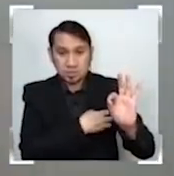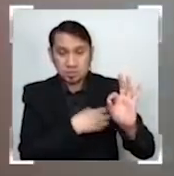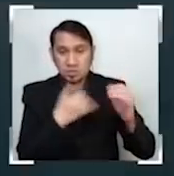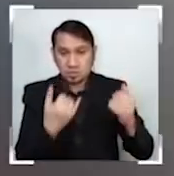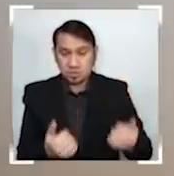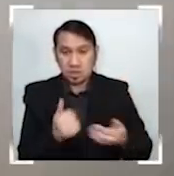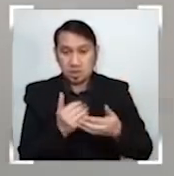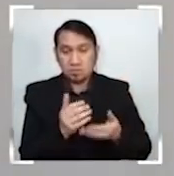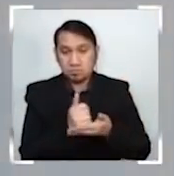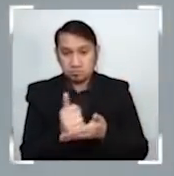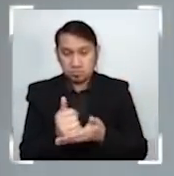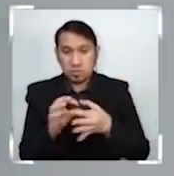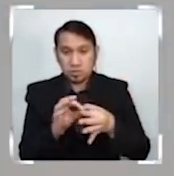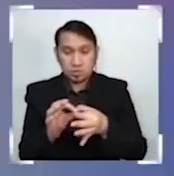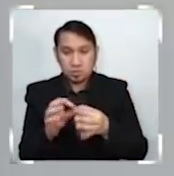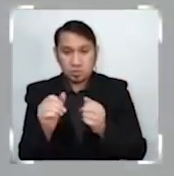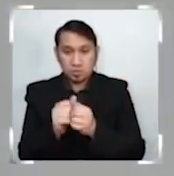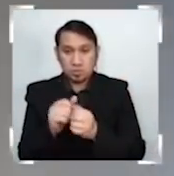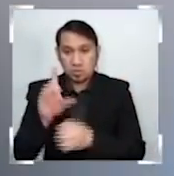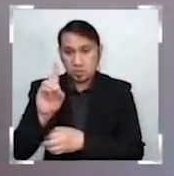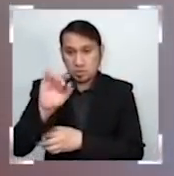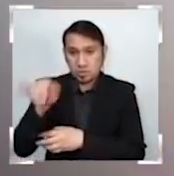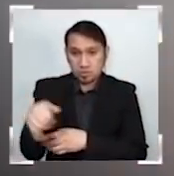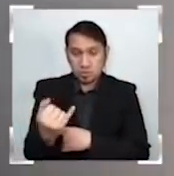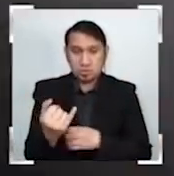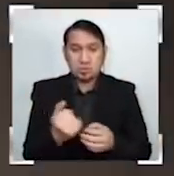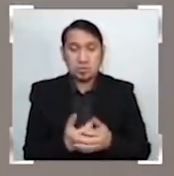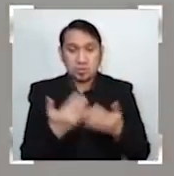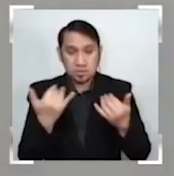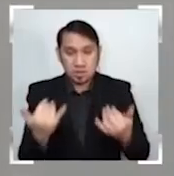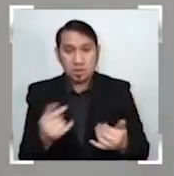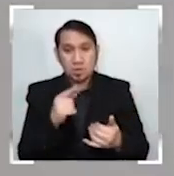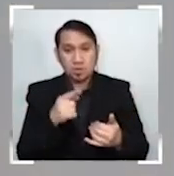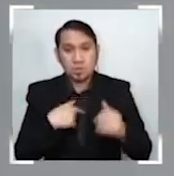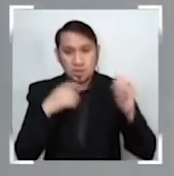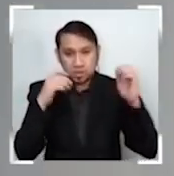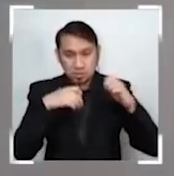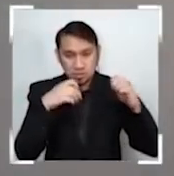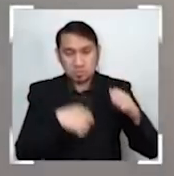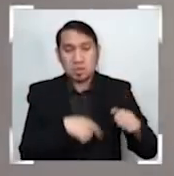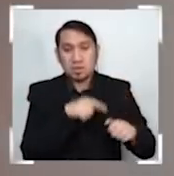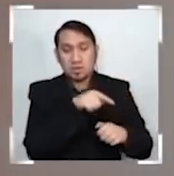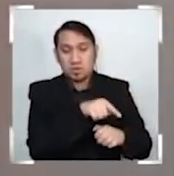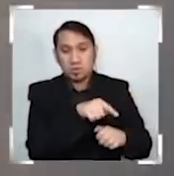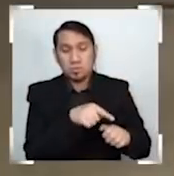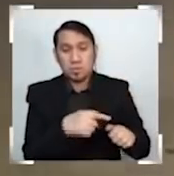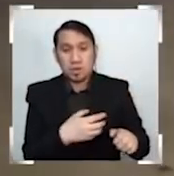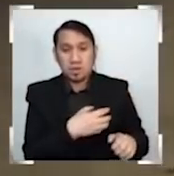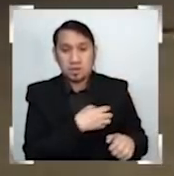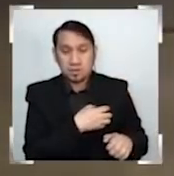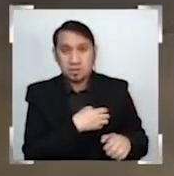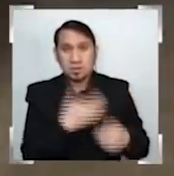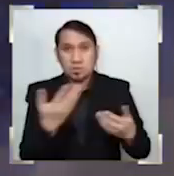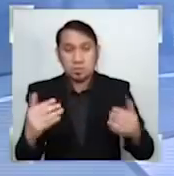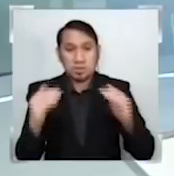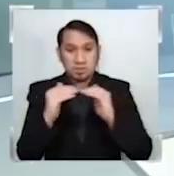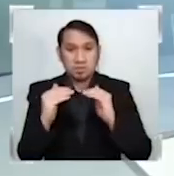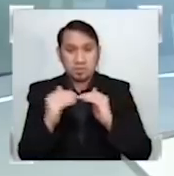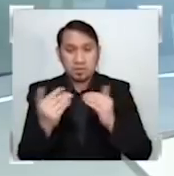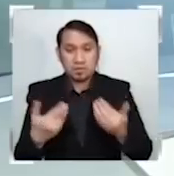DOJ. Umaasa rin daw silang maihahayag na maakusadong pulis ang kanilang mga panik.